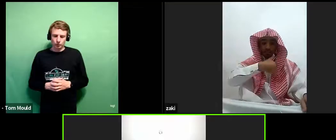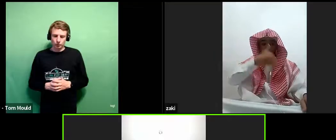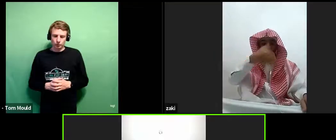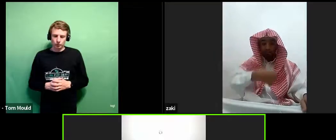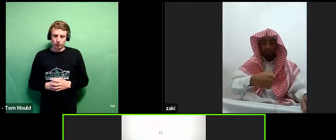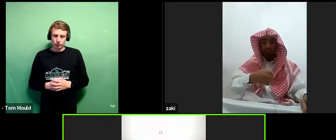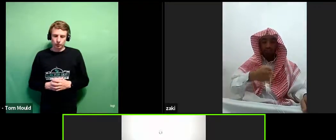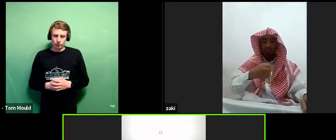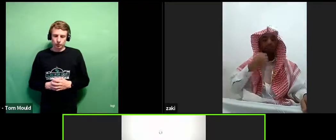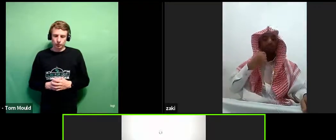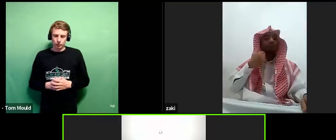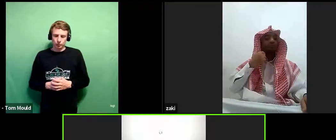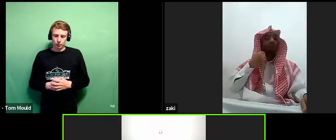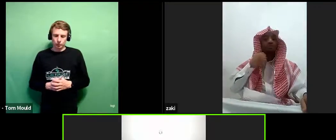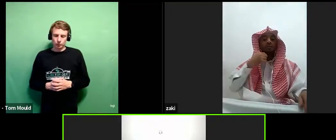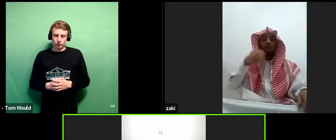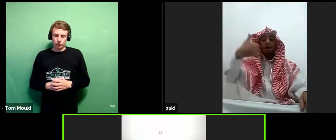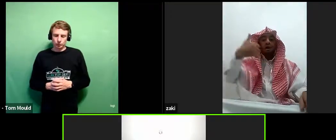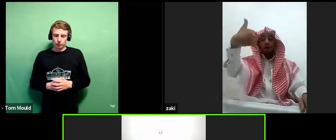في القتلى